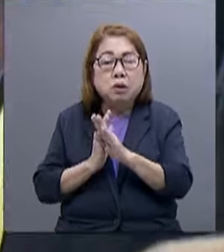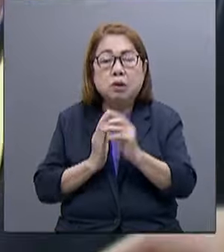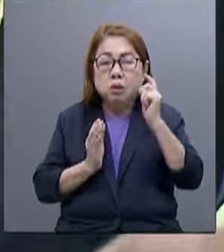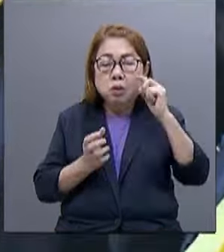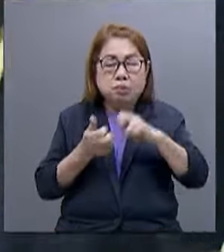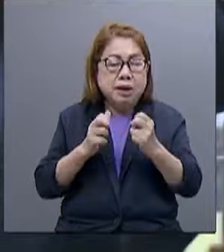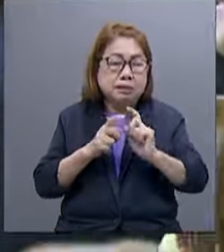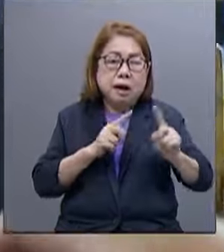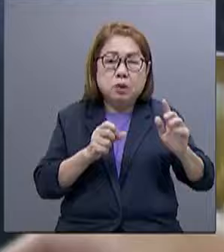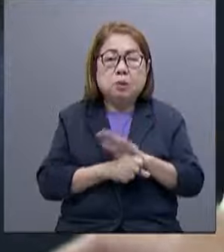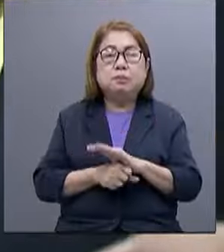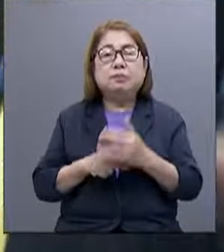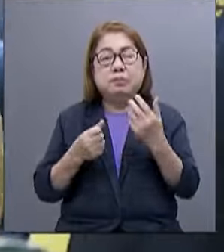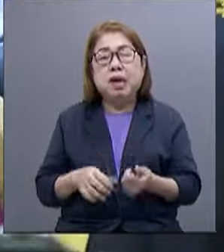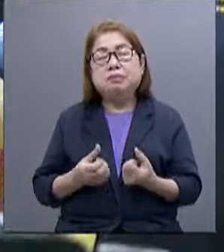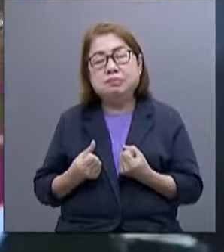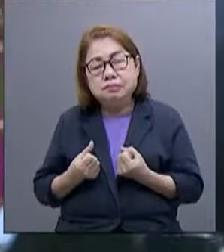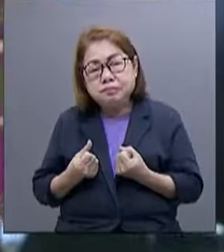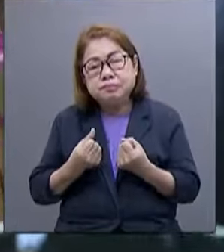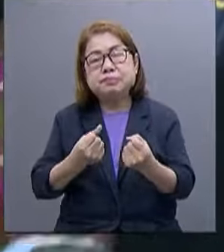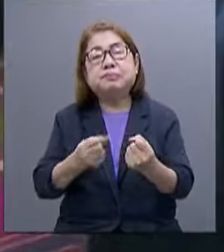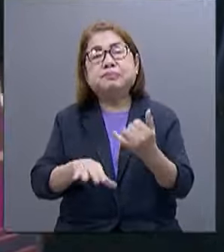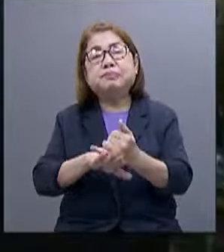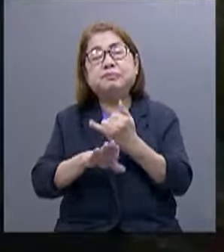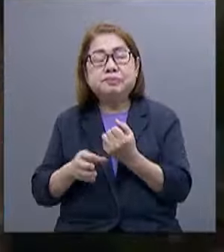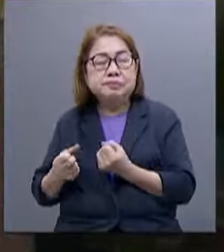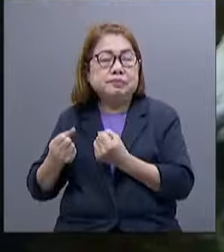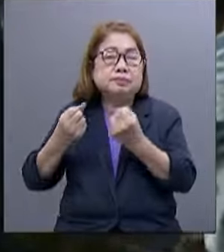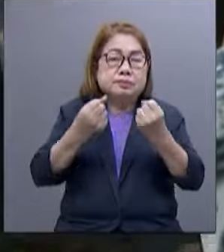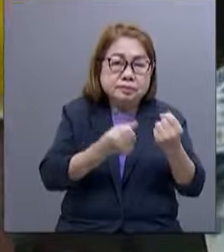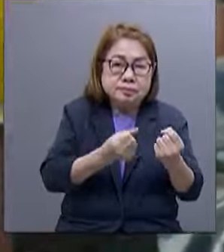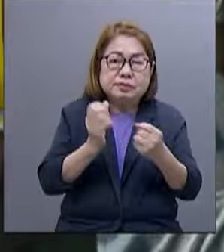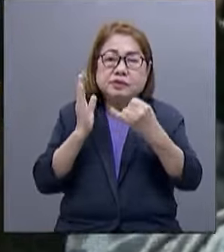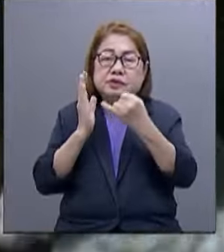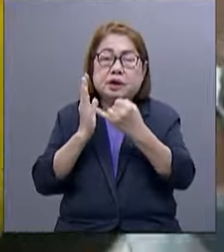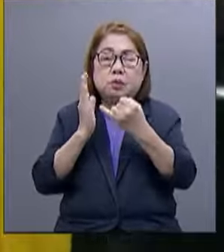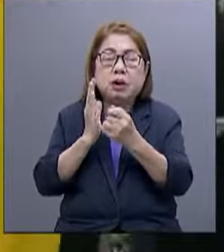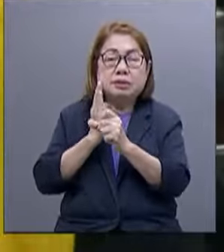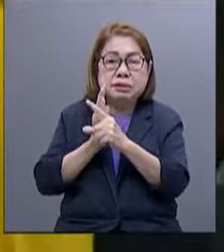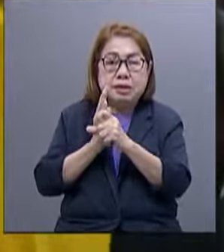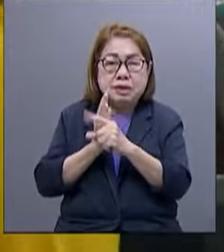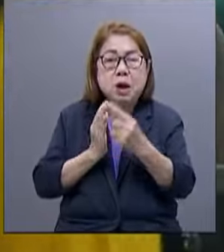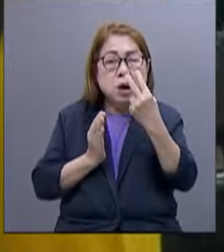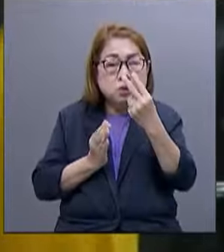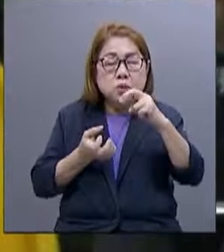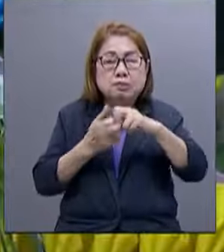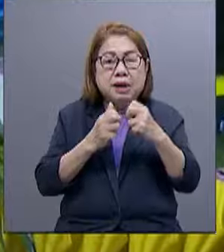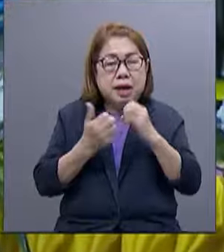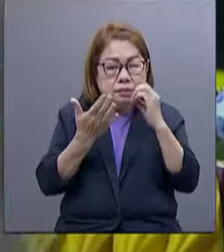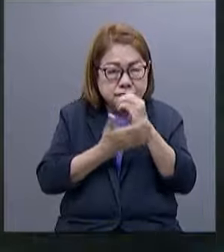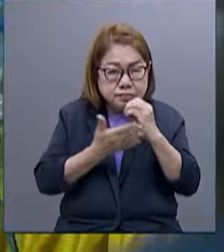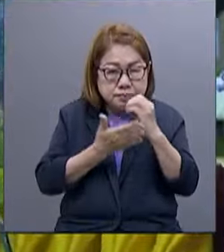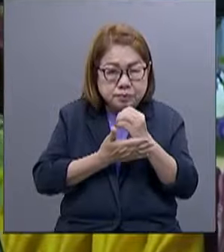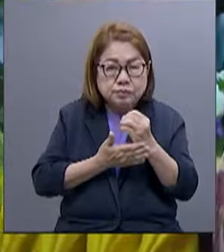จากนั้นนั่งรถข้ามจังหวัดนะคะรับฟังปัญหาครอบครัวผู้ติดยาเสพติดและเป็นประธานการประชุมติดตามปัญหายาเสพติด